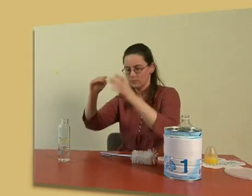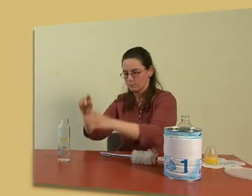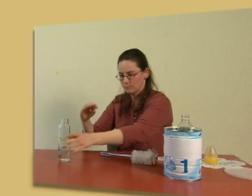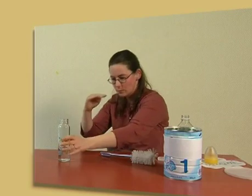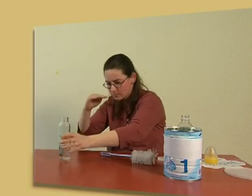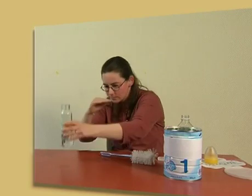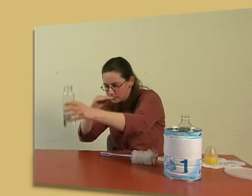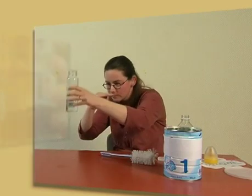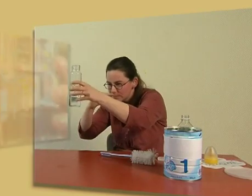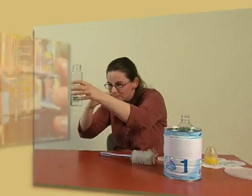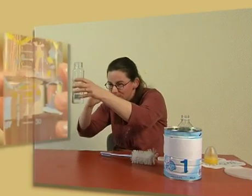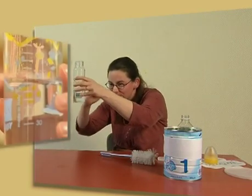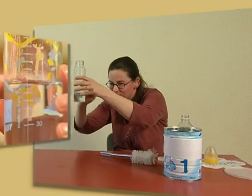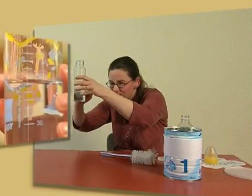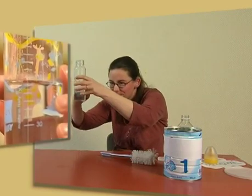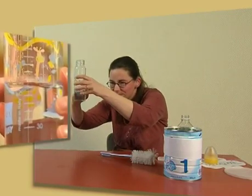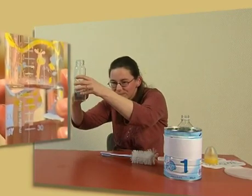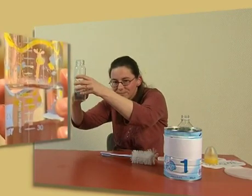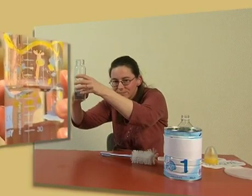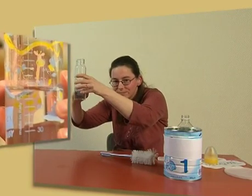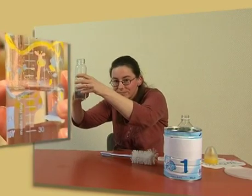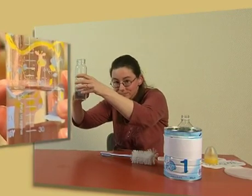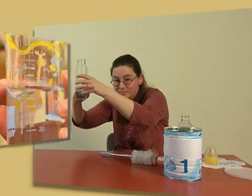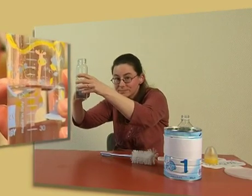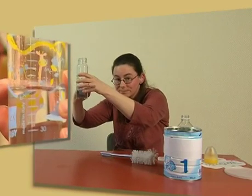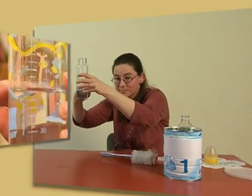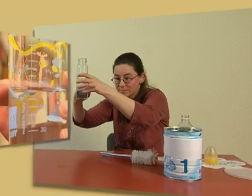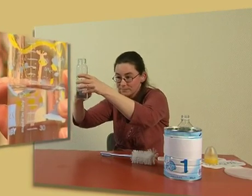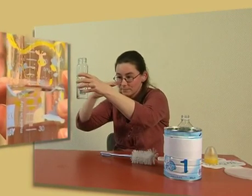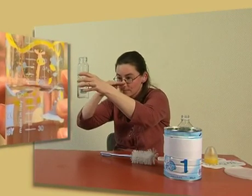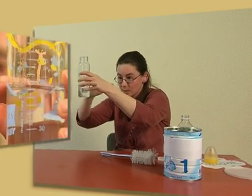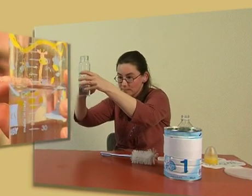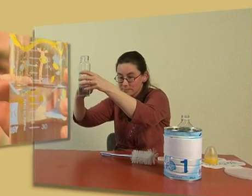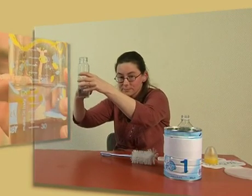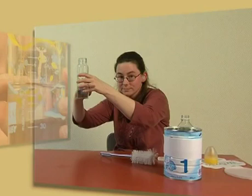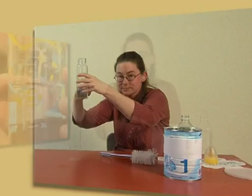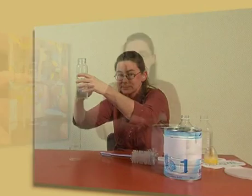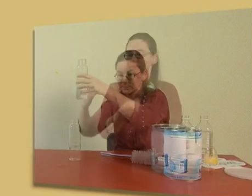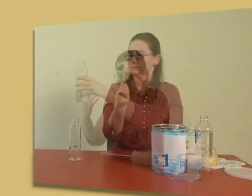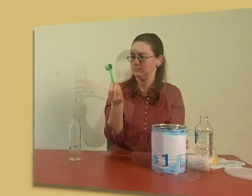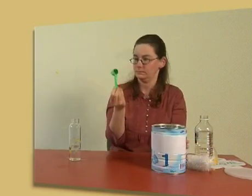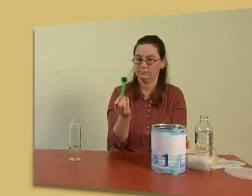Ne pas regarder au-dessus, mais vraiment les yeux à la hauteur du trait.